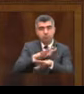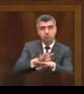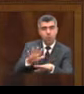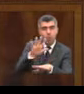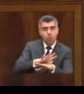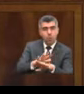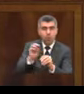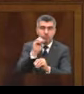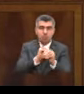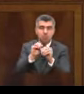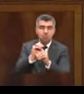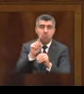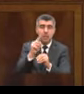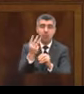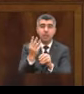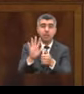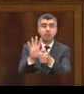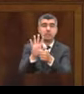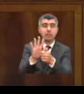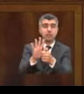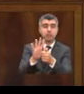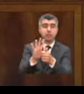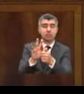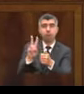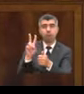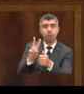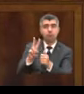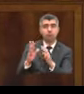تهيئة 163 فضاء خصصوا